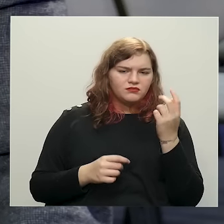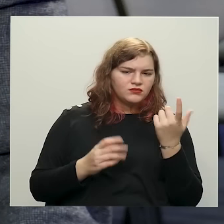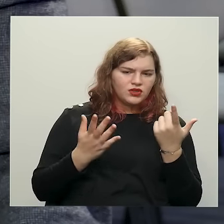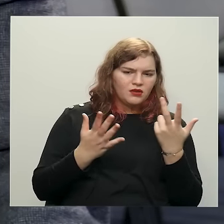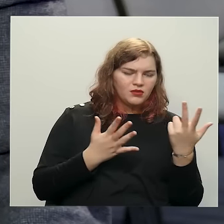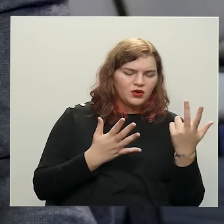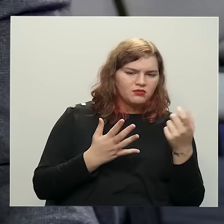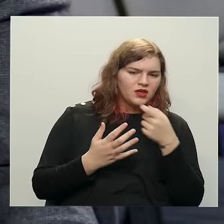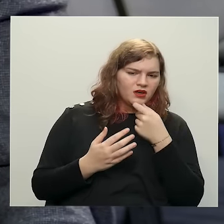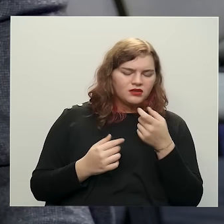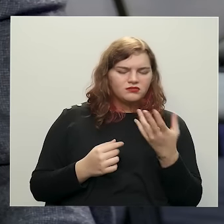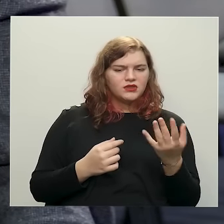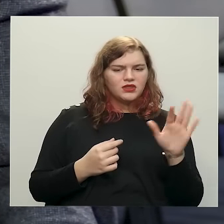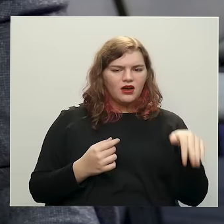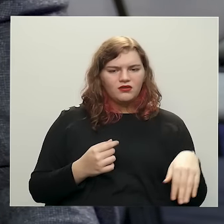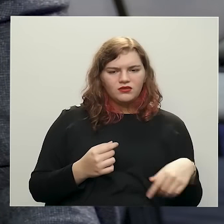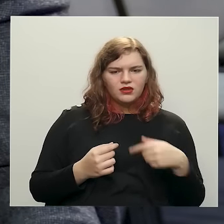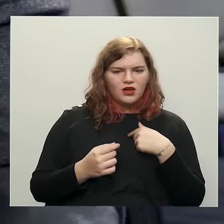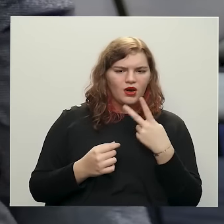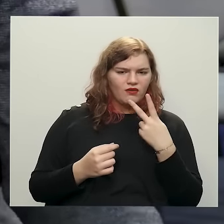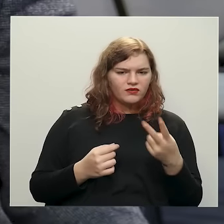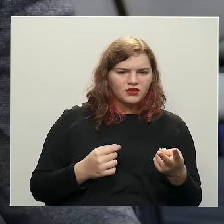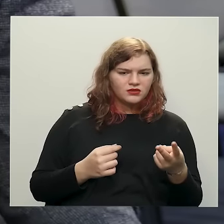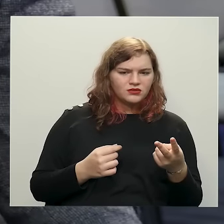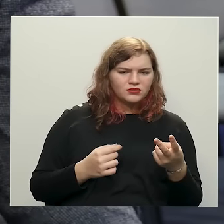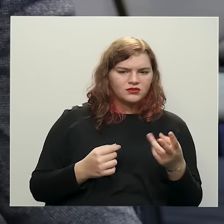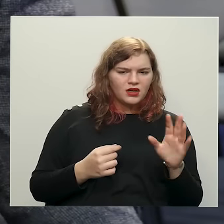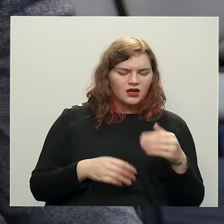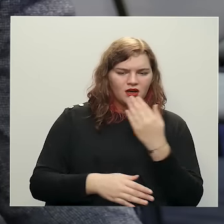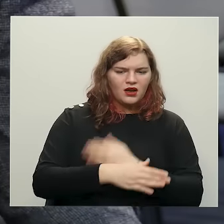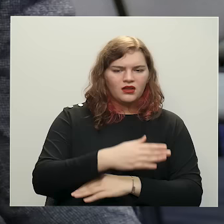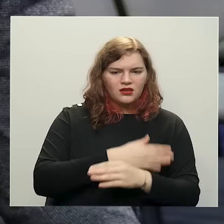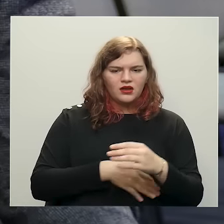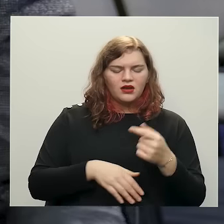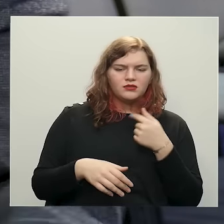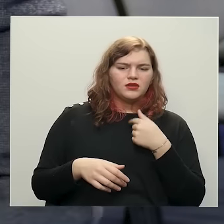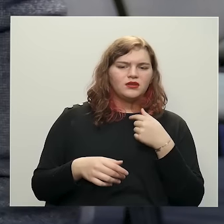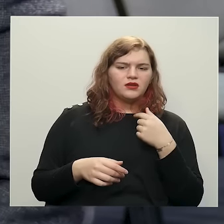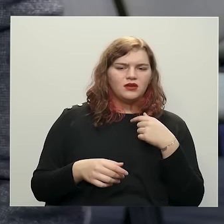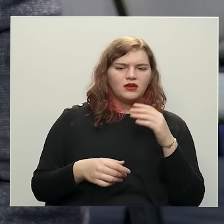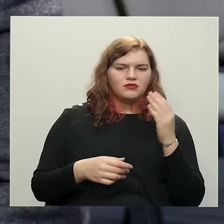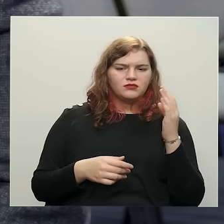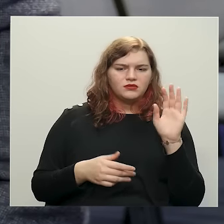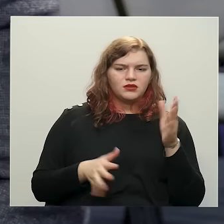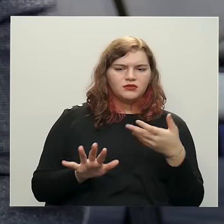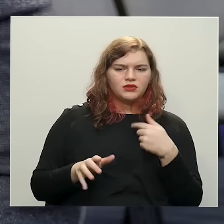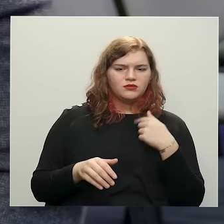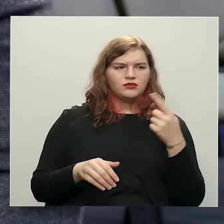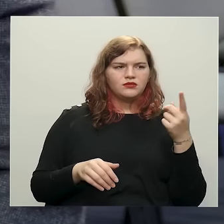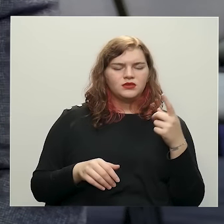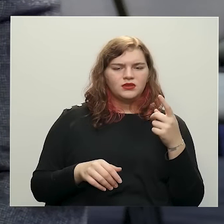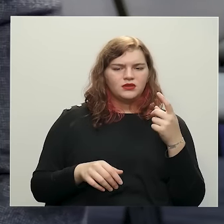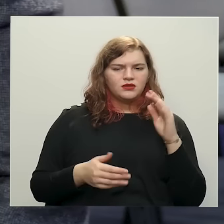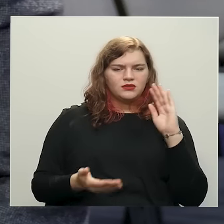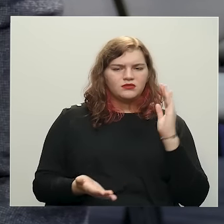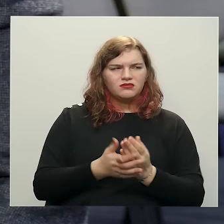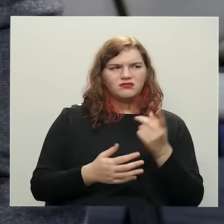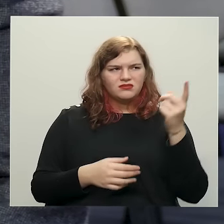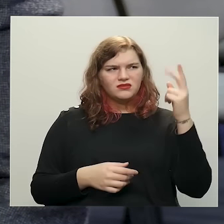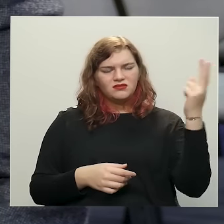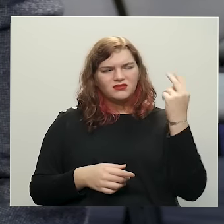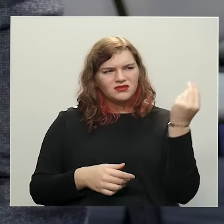7-8 ani, na, cât a fost ea, am depistat că e cu handicap. Și atunci am început să judec pe Dumnezeu. Aviz amatorilor. Când începem